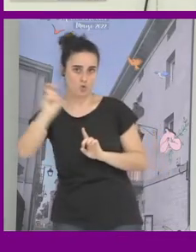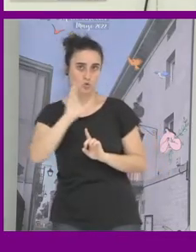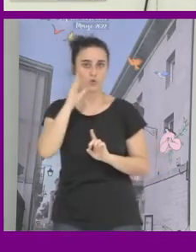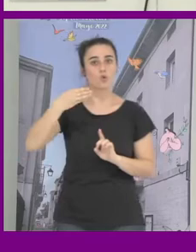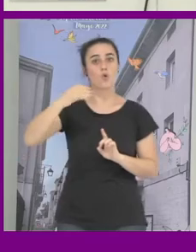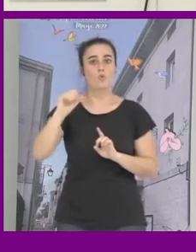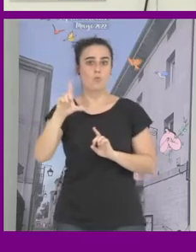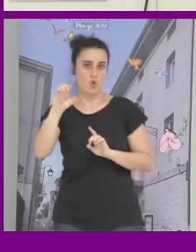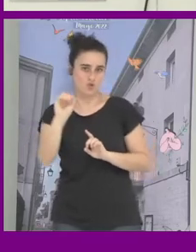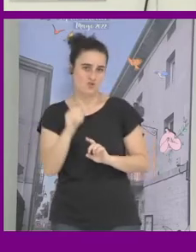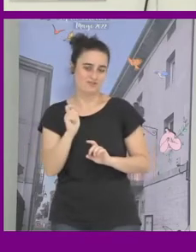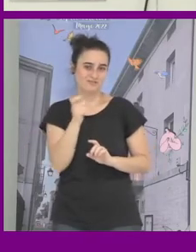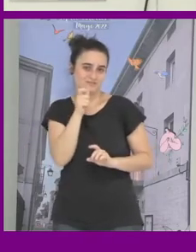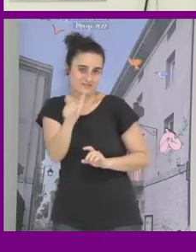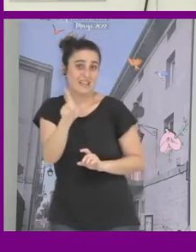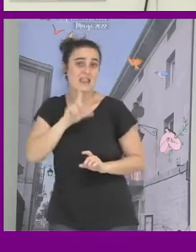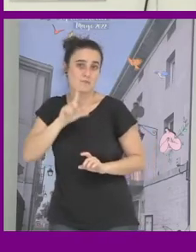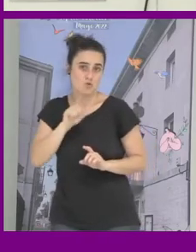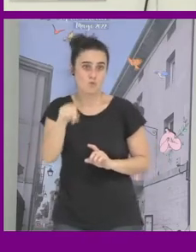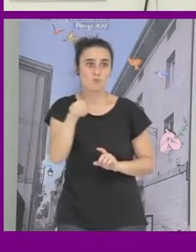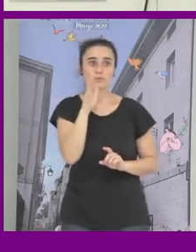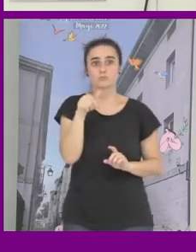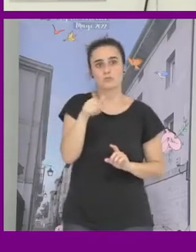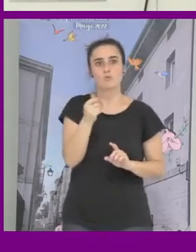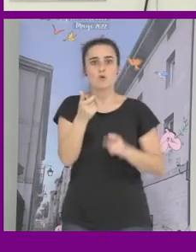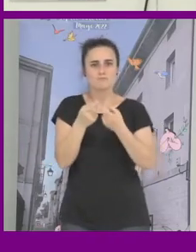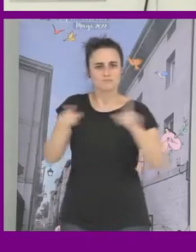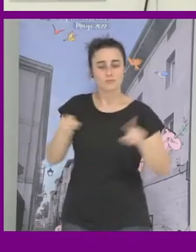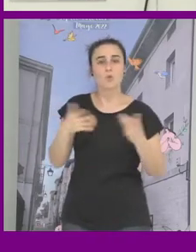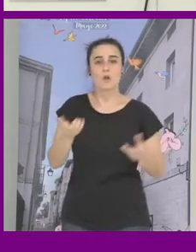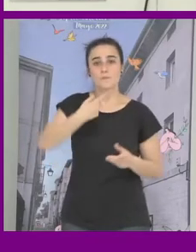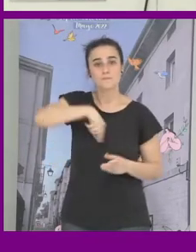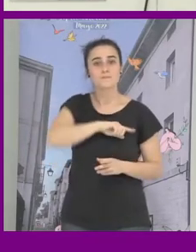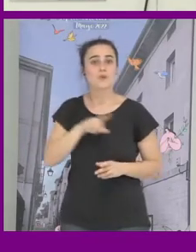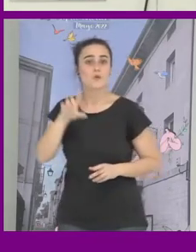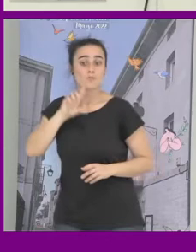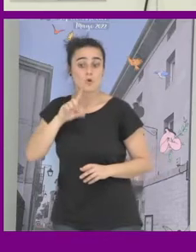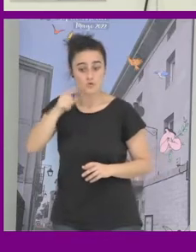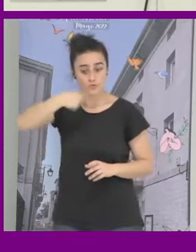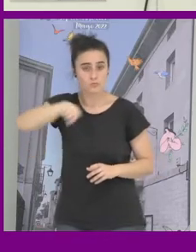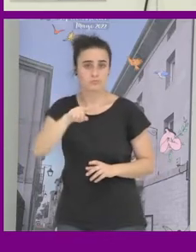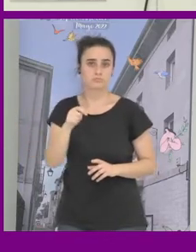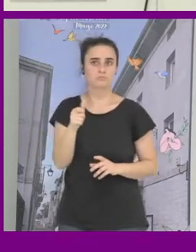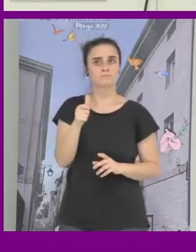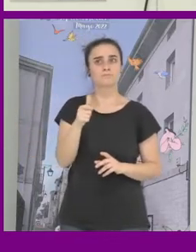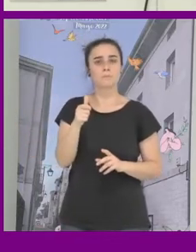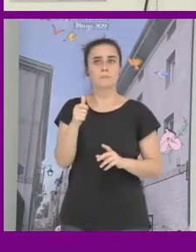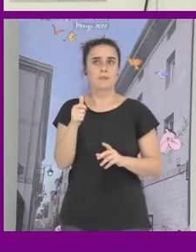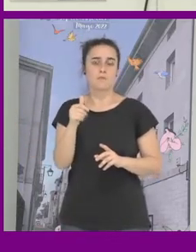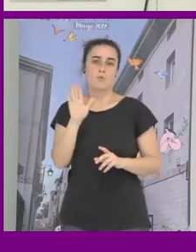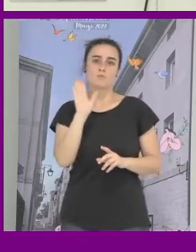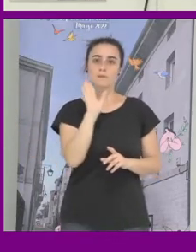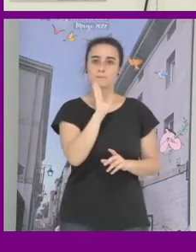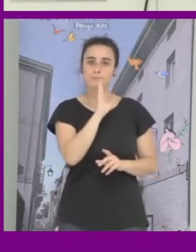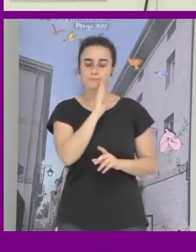zait, ezagutzen dudanez, ba, amatasun boioaren diferentzia bat dela, ba, gure kasuan, amatasunera ez garera inertzia